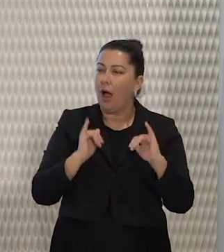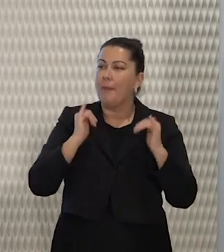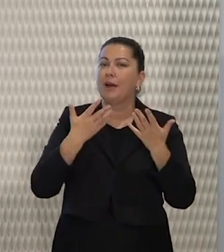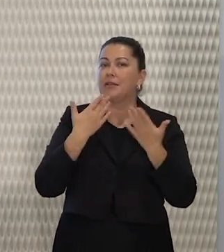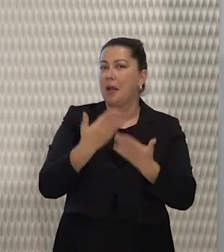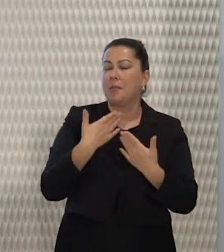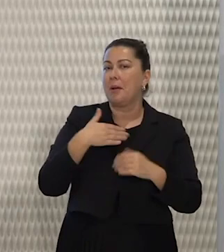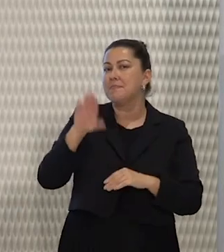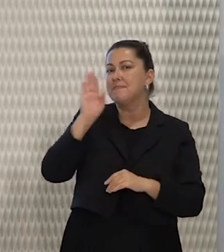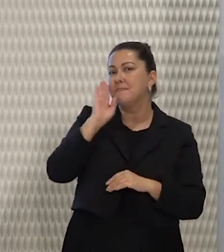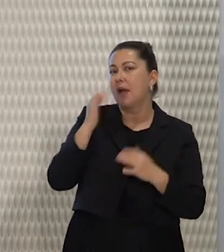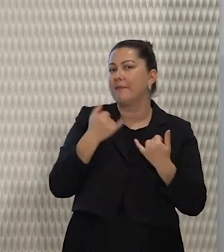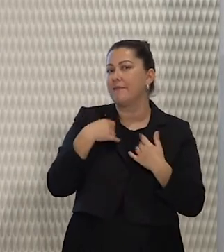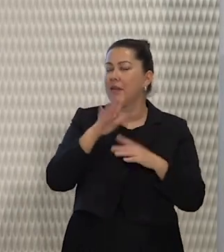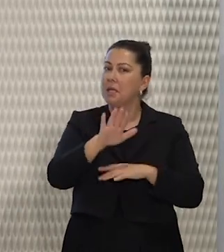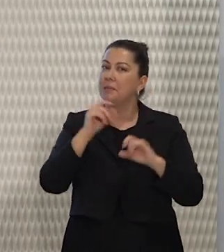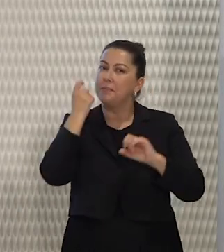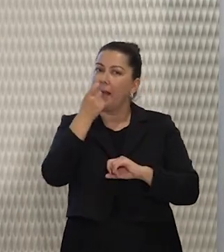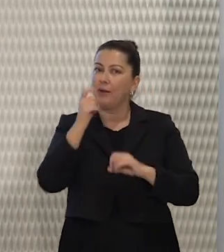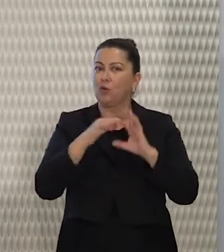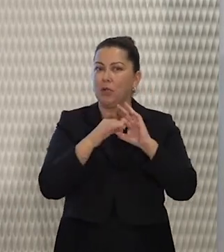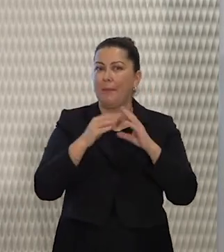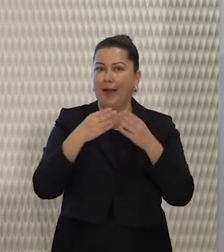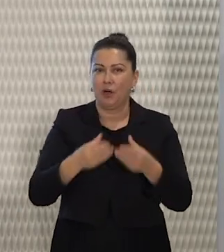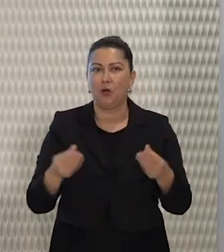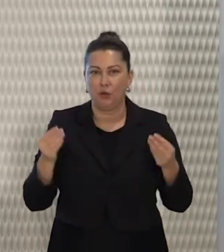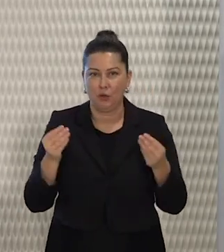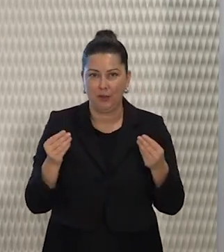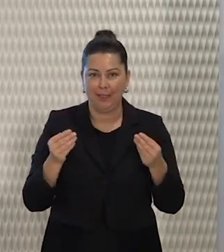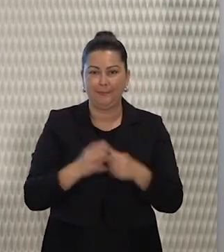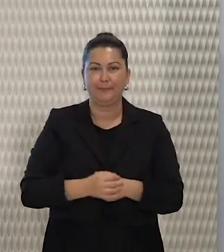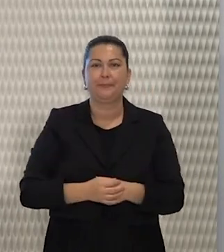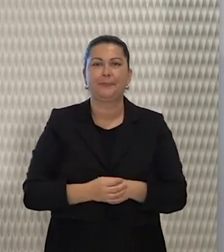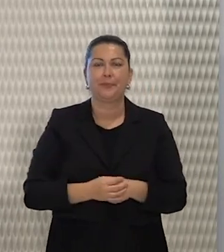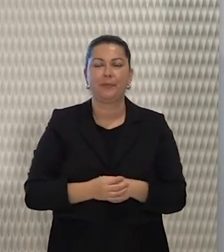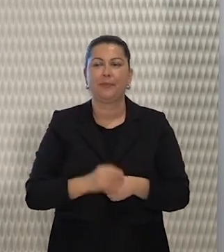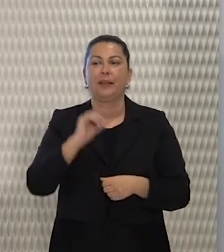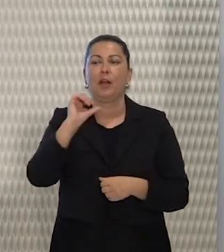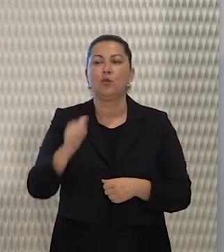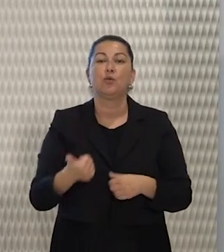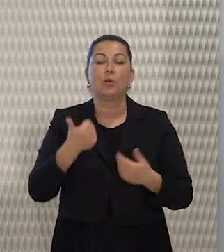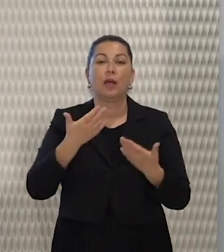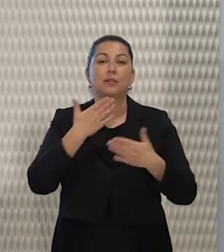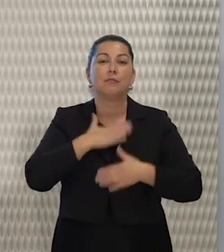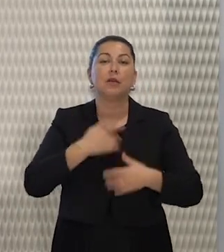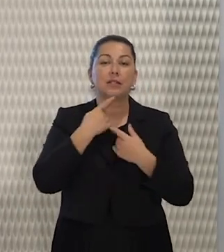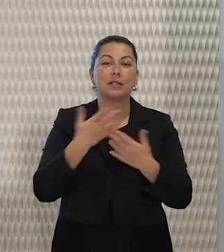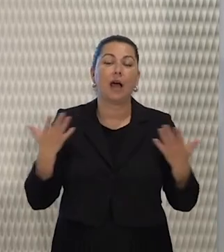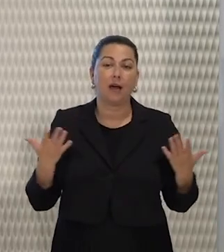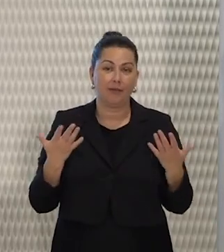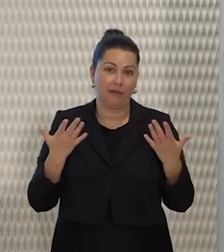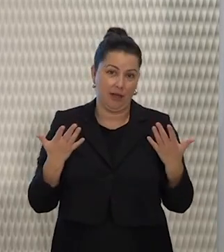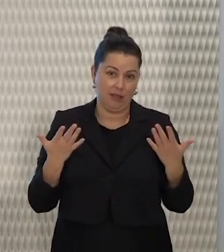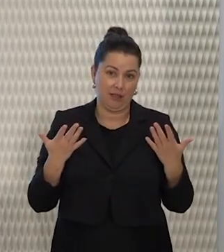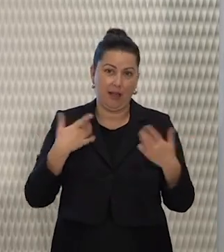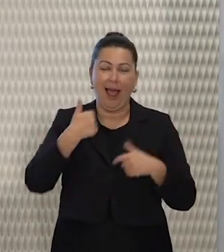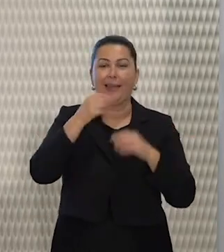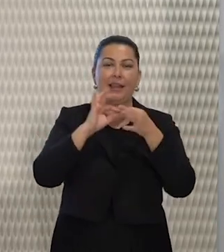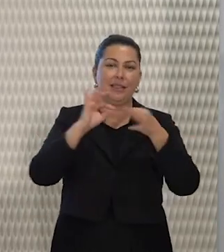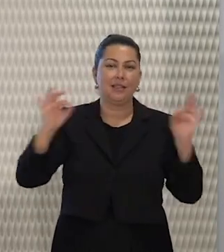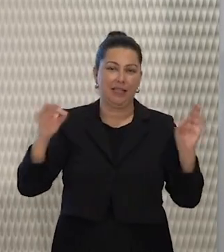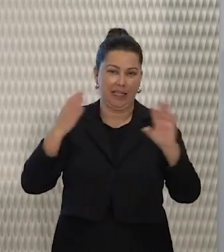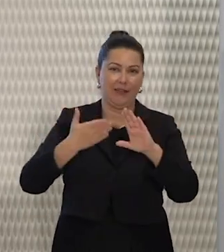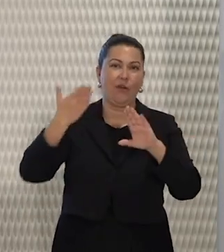es Ihnen, wenn Sie diese Lösungen sehen? Vorweg darf ich sagen, ein Satz vom Herrn Bayer ist mir in